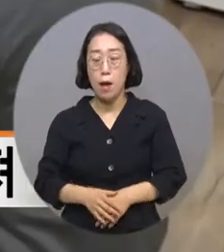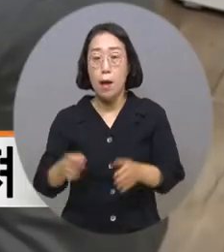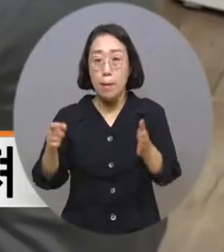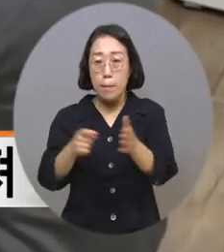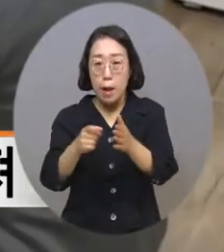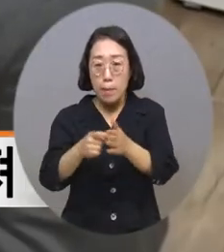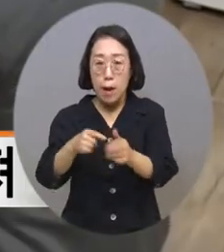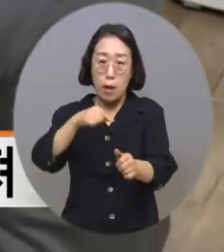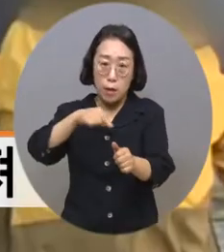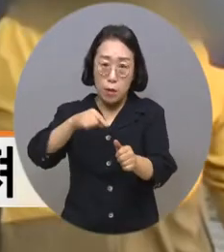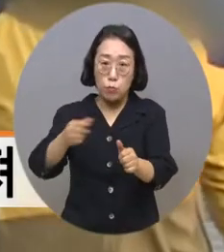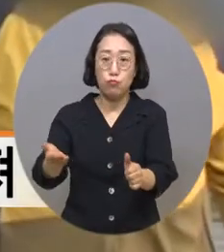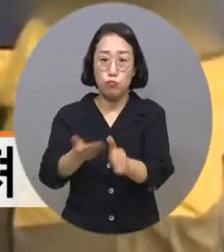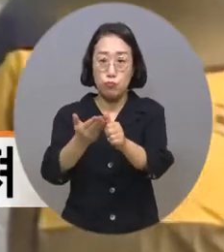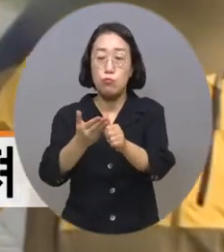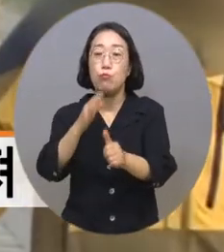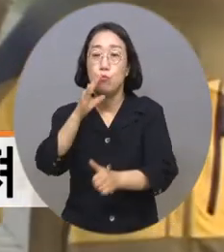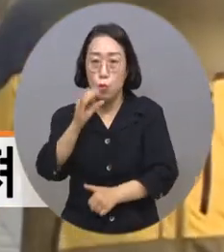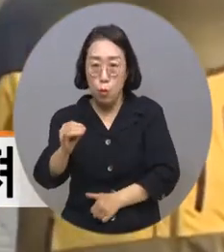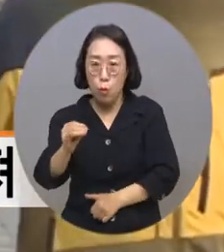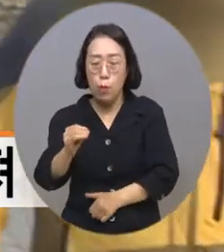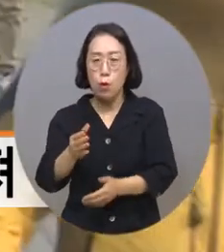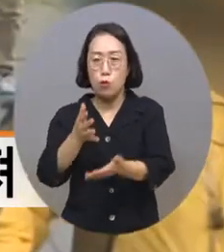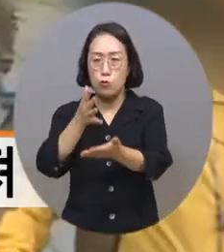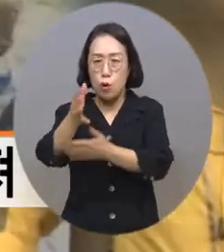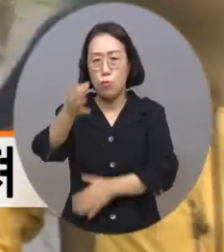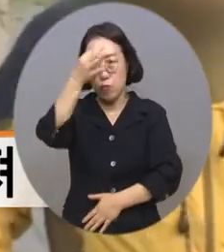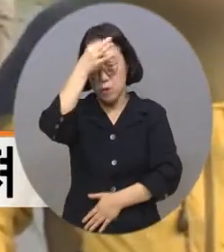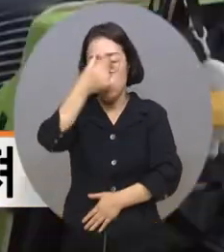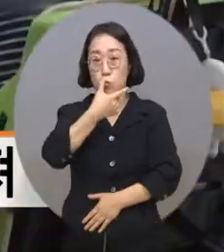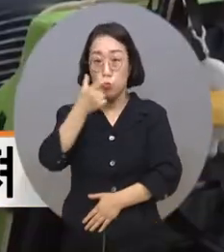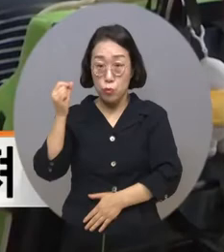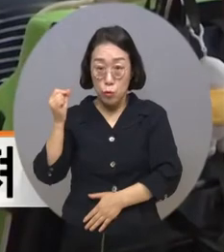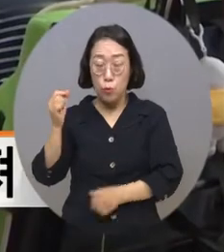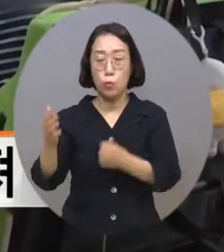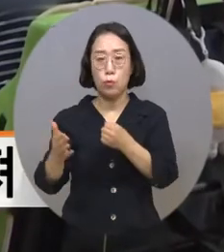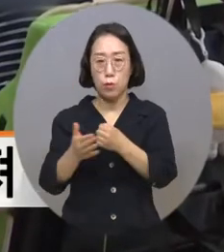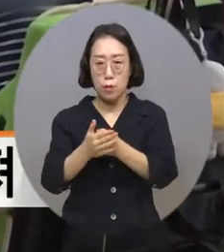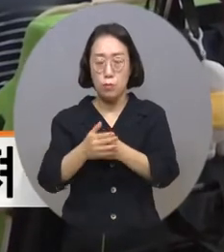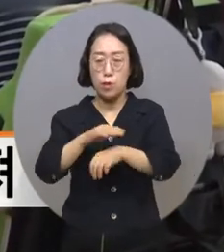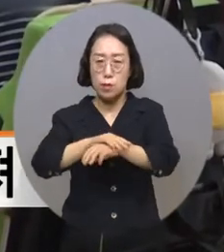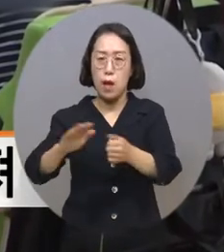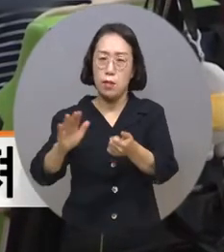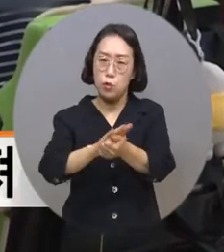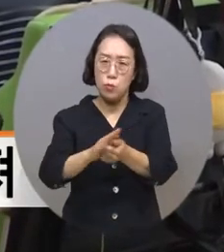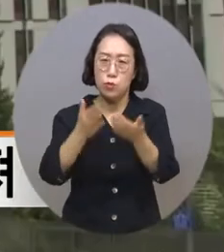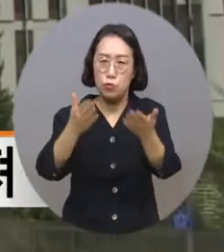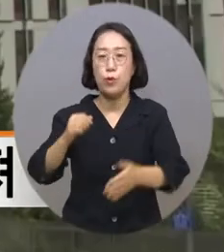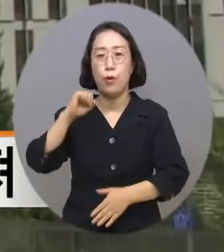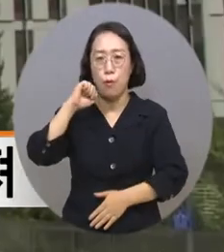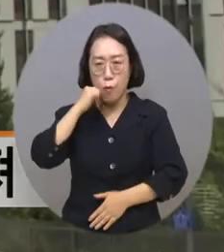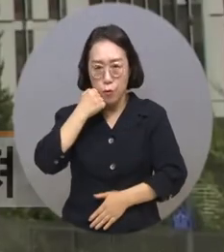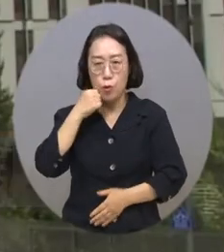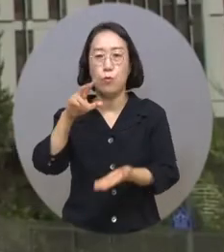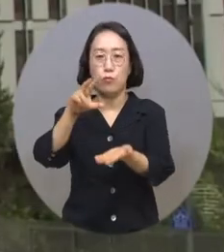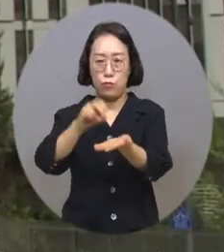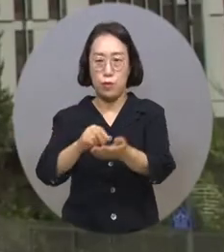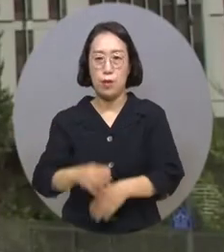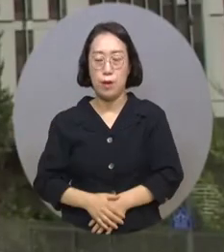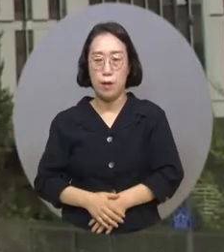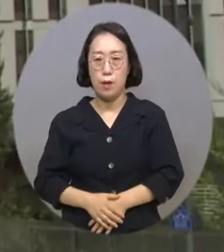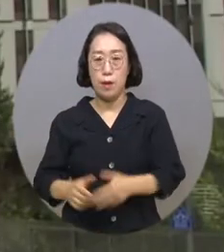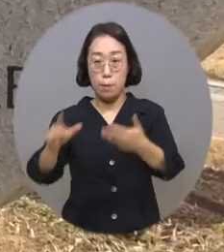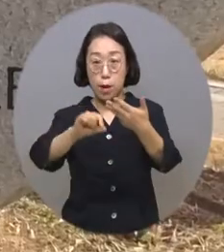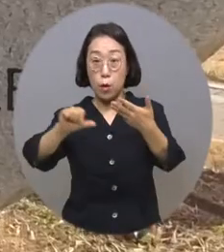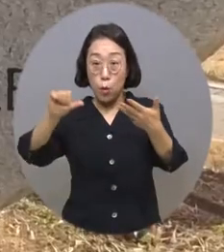양성을 이끌어 냈으나 전문성이 떨어져 원한 서비스 제공에 는 한계를 보인다 는 설명입니다 이에 대해 지난 5일